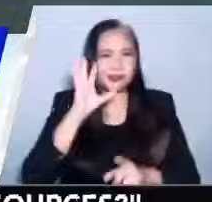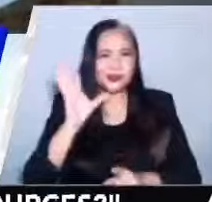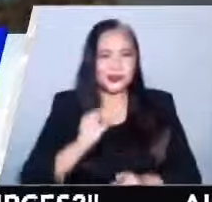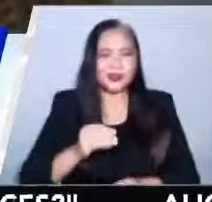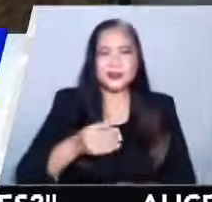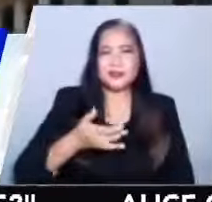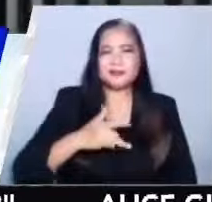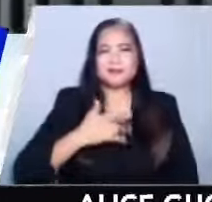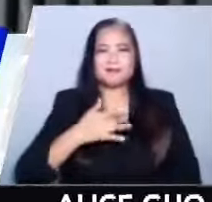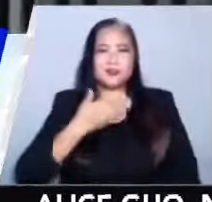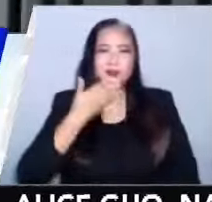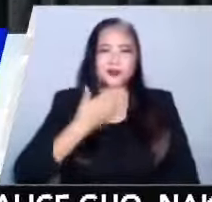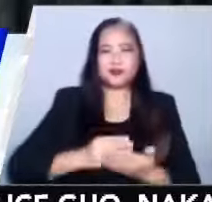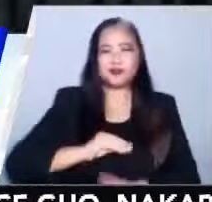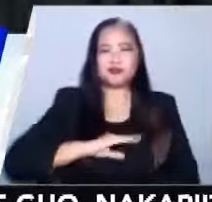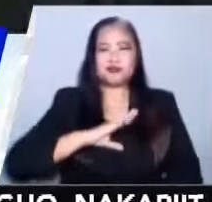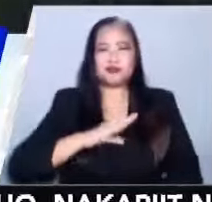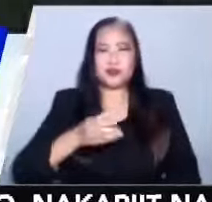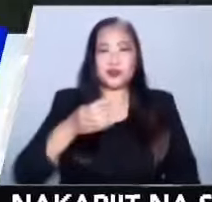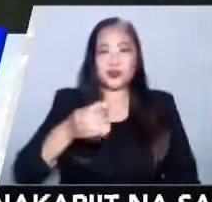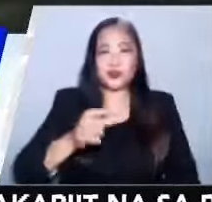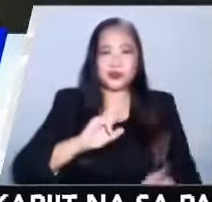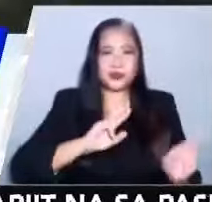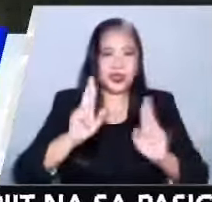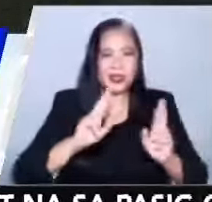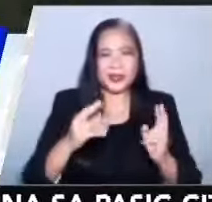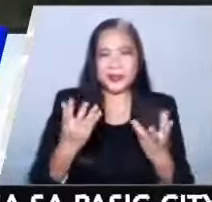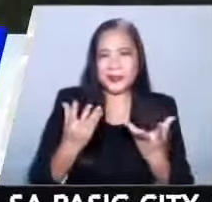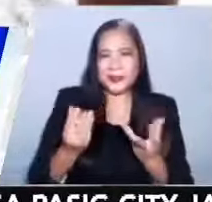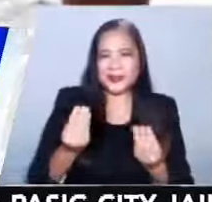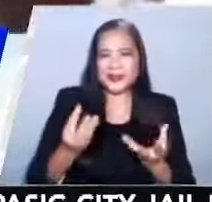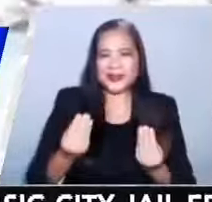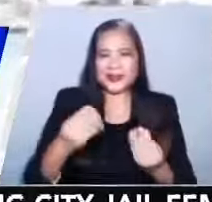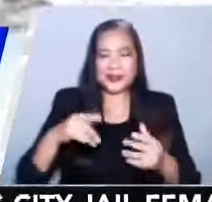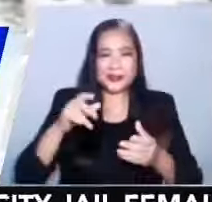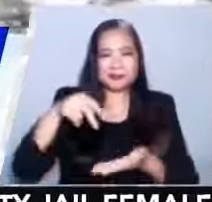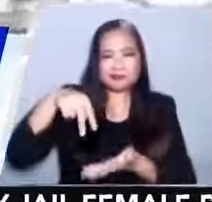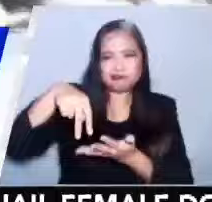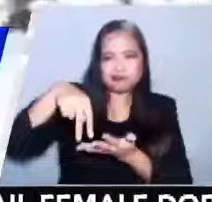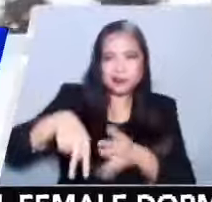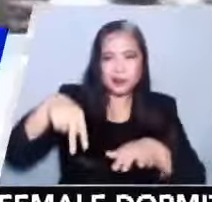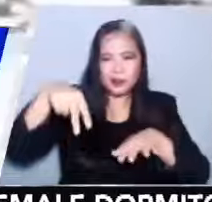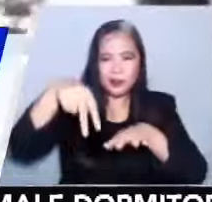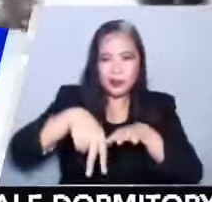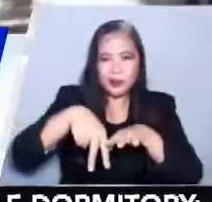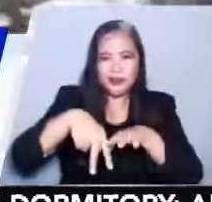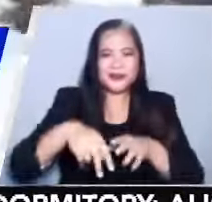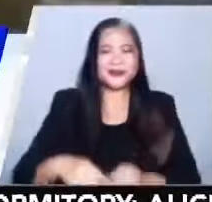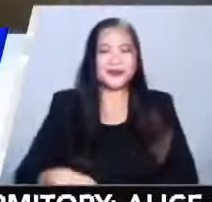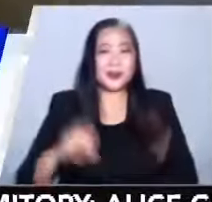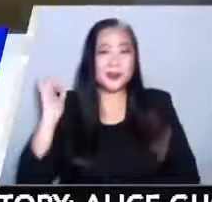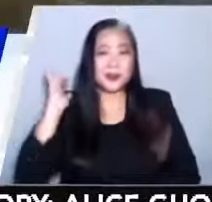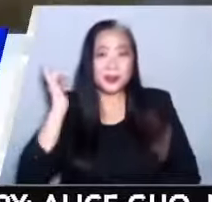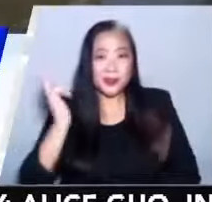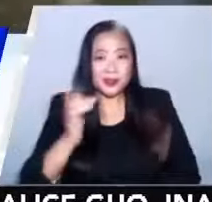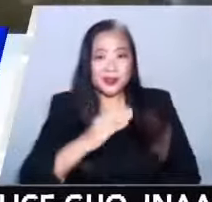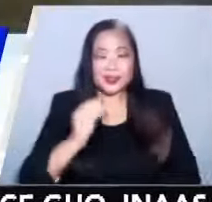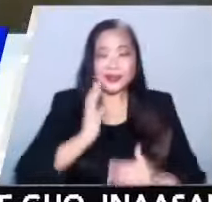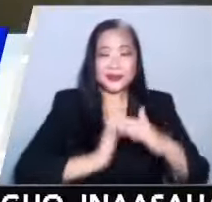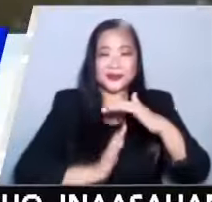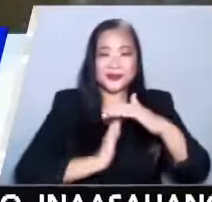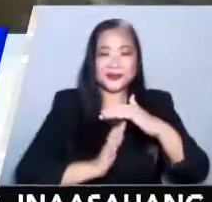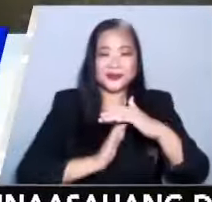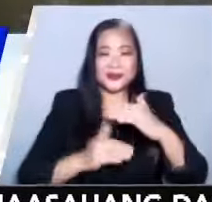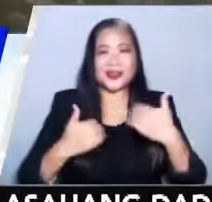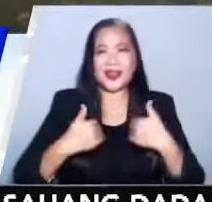nila, basta ready kang mabasa at mababad sa baha. Ang mga waiter maging ang mga customer, nakapaalang sa